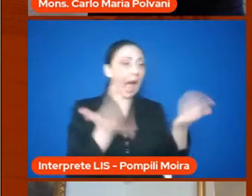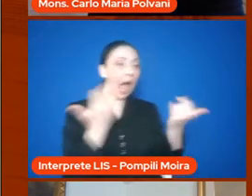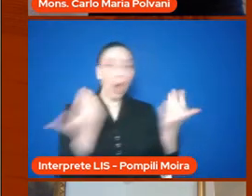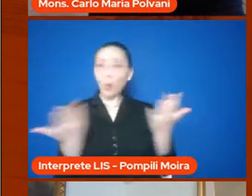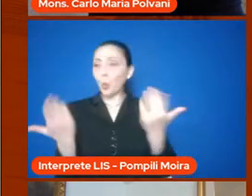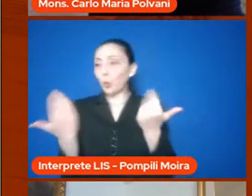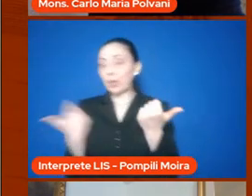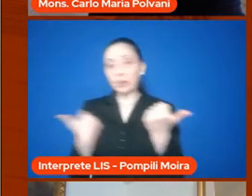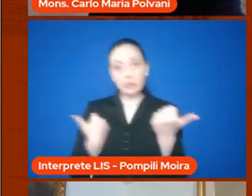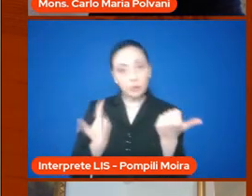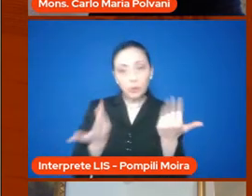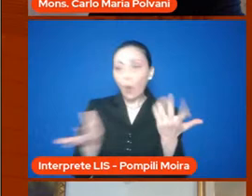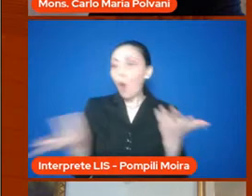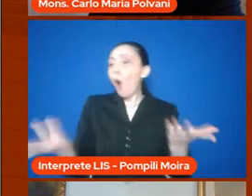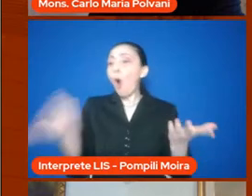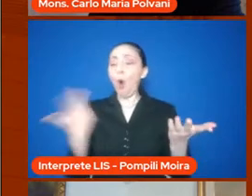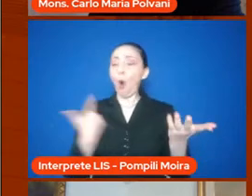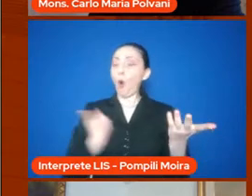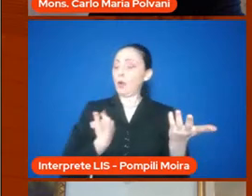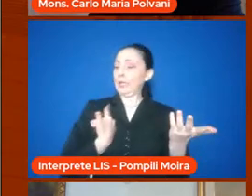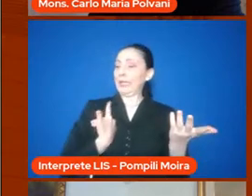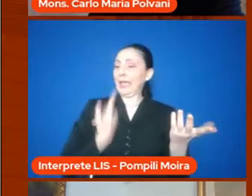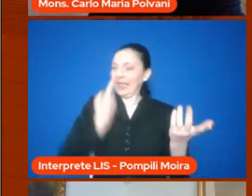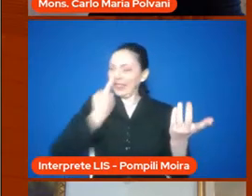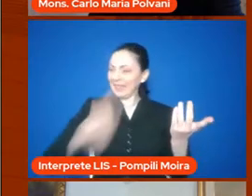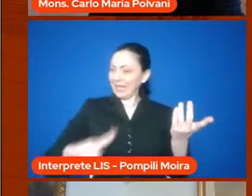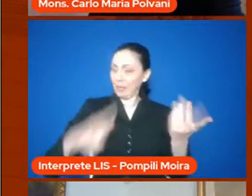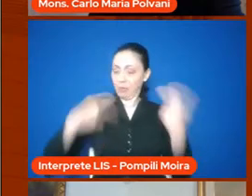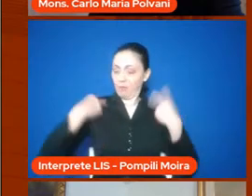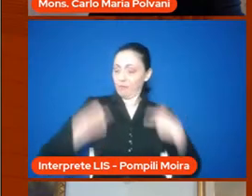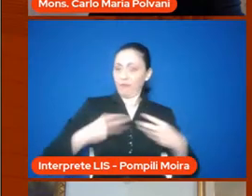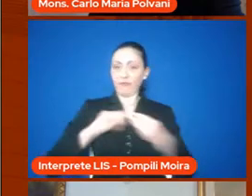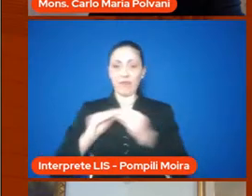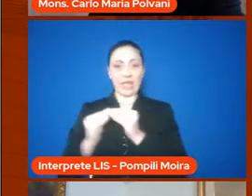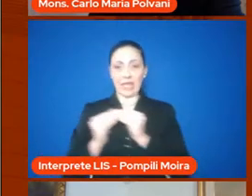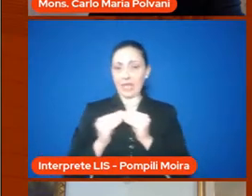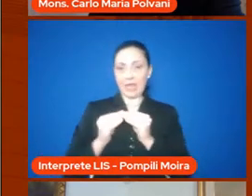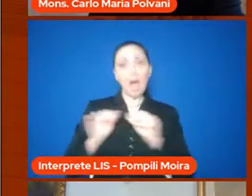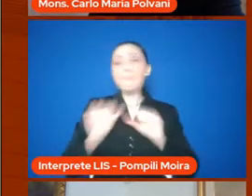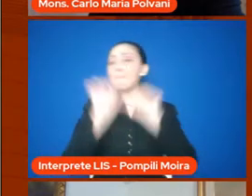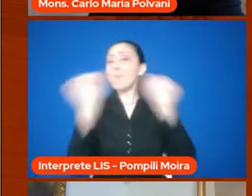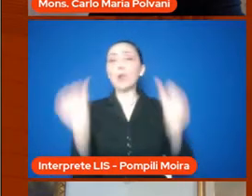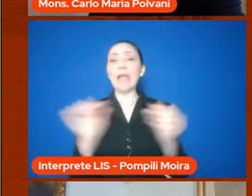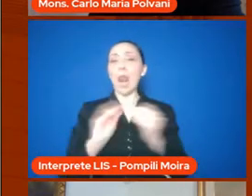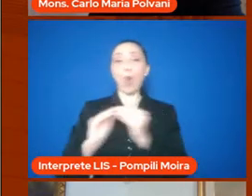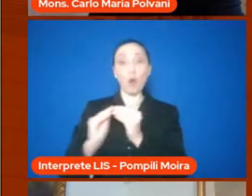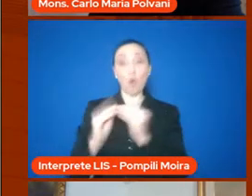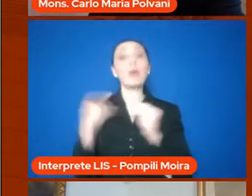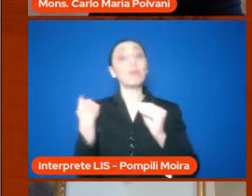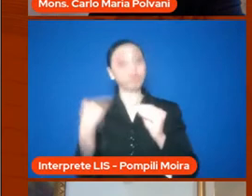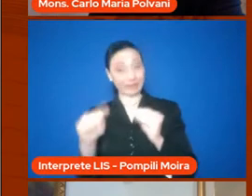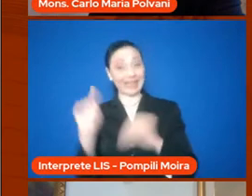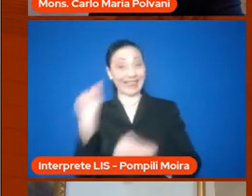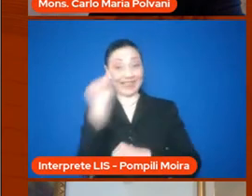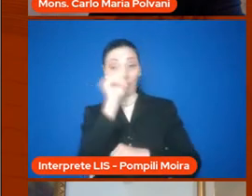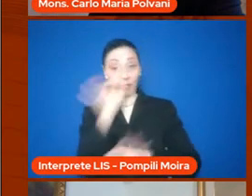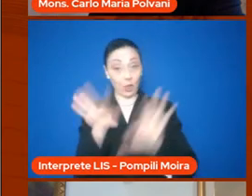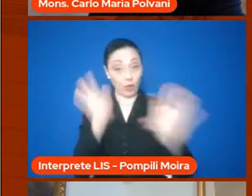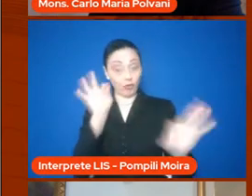vita. E credo che per quanto un governo si possa sforzare